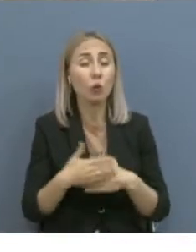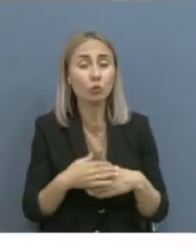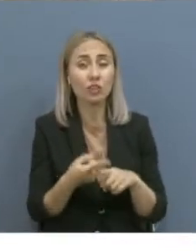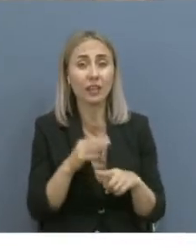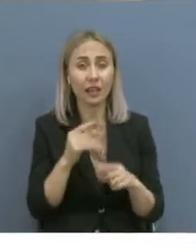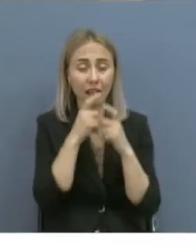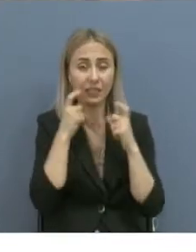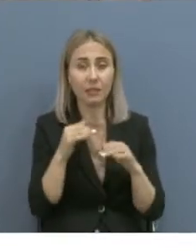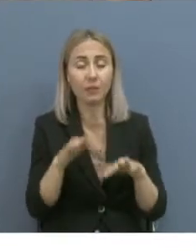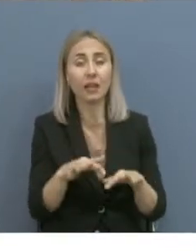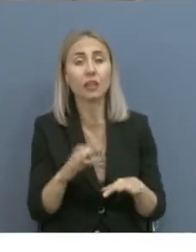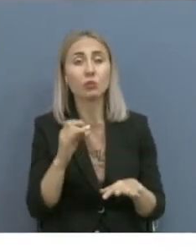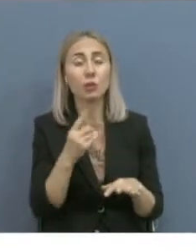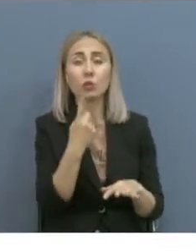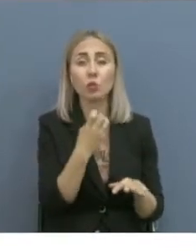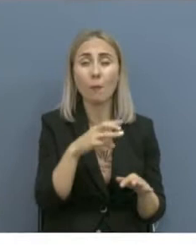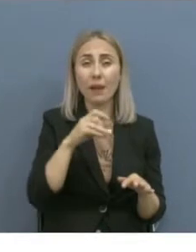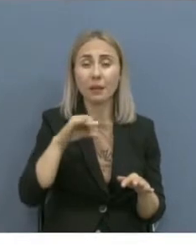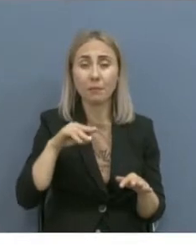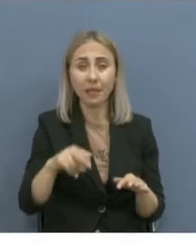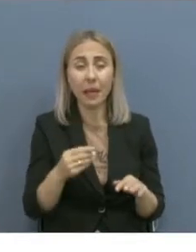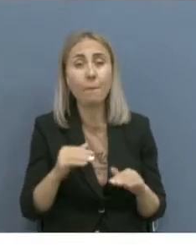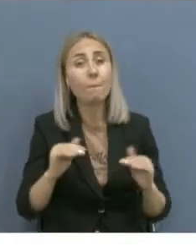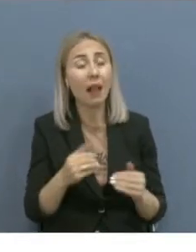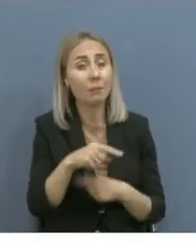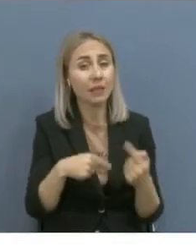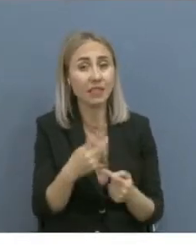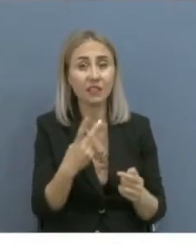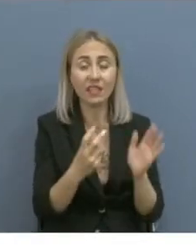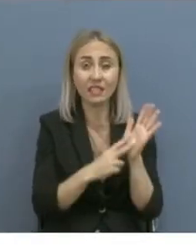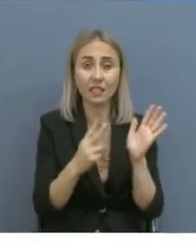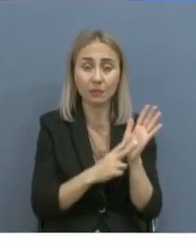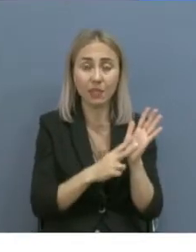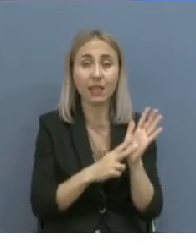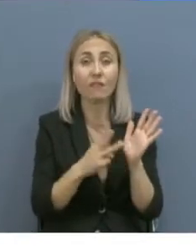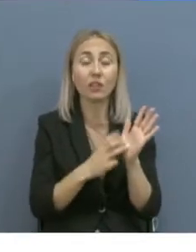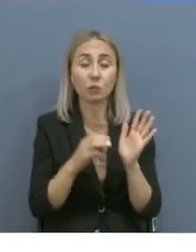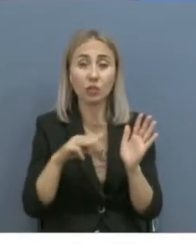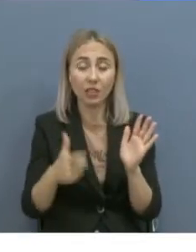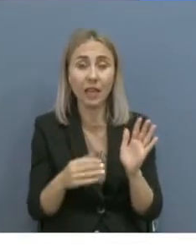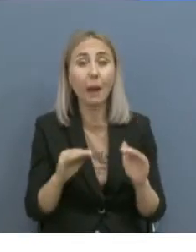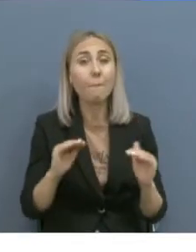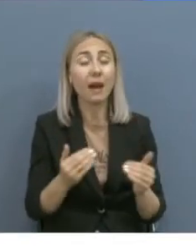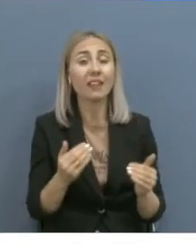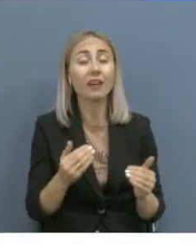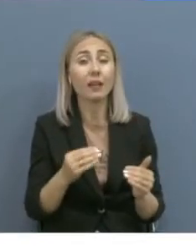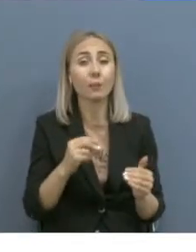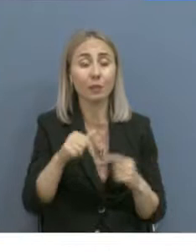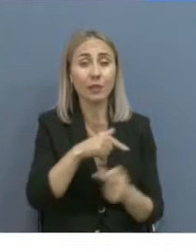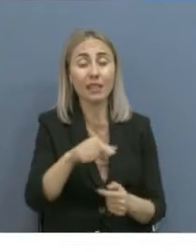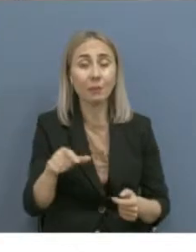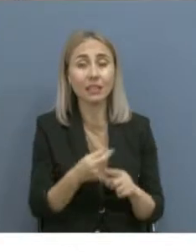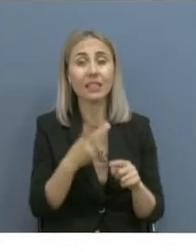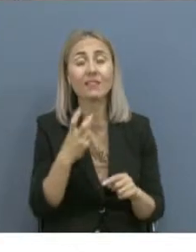шағын бизнес субъектісіне 100 айлық есептік көрсеткіш көлемінде, яғни 277.800 теңге айыппұл салынбақ. Шағын